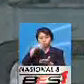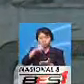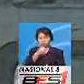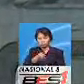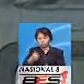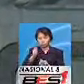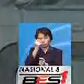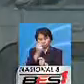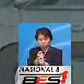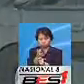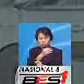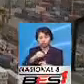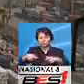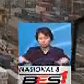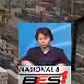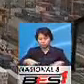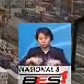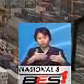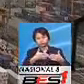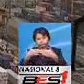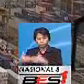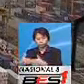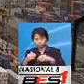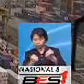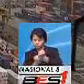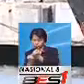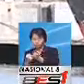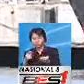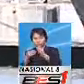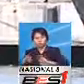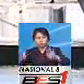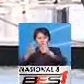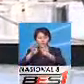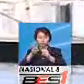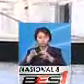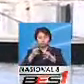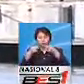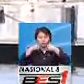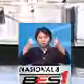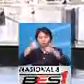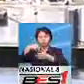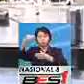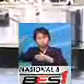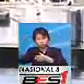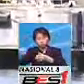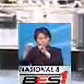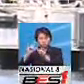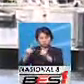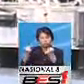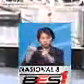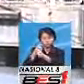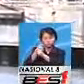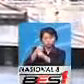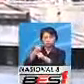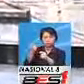aset tetap dan pelaksanaan berterusan infrastruktur utama oleh perusahaan awam. Sektor luaran dijangka kekal berdaya tahan